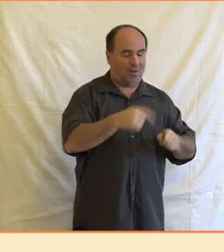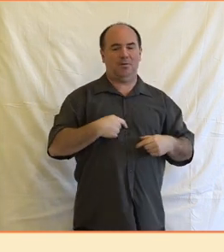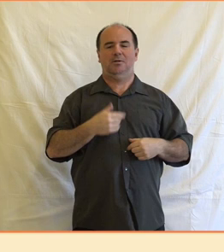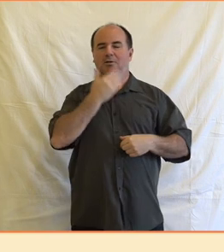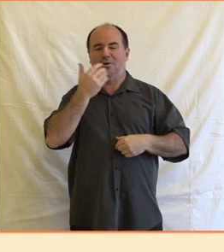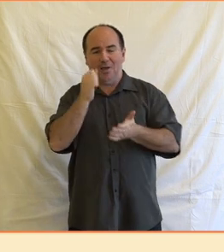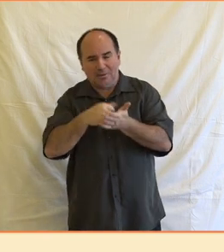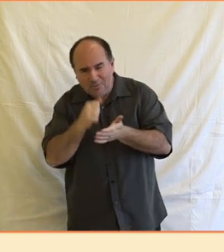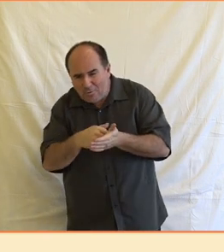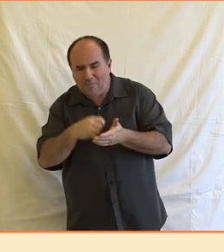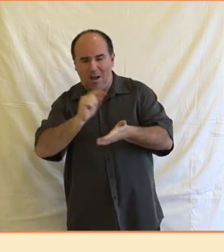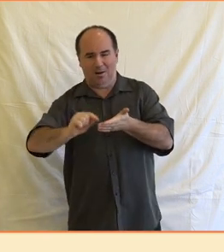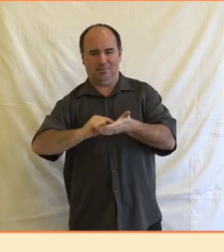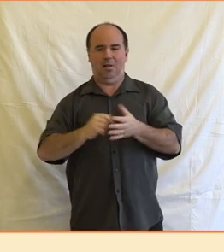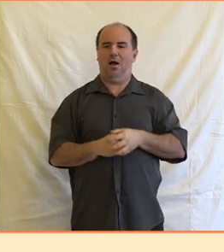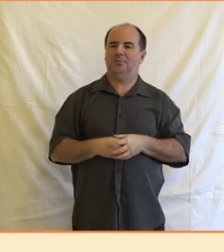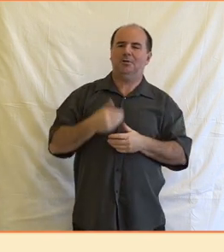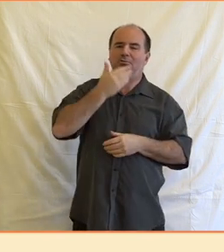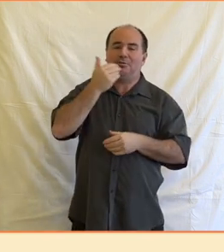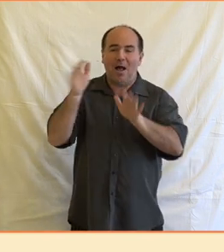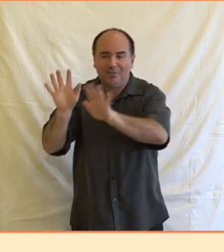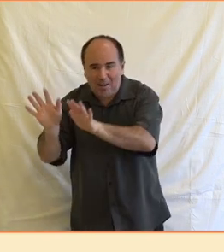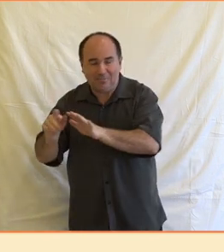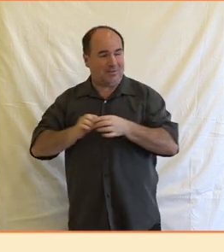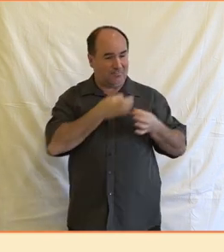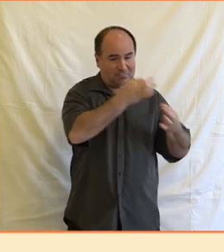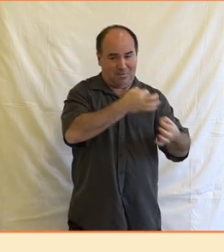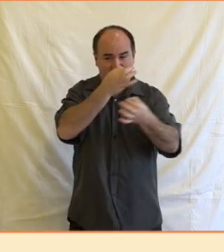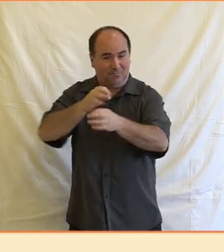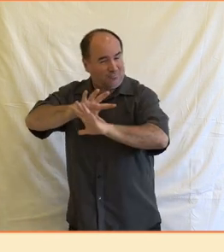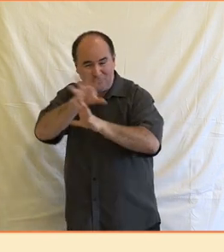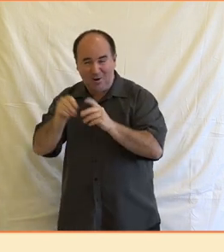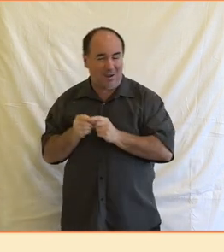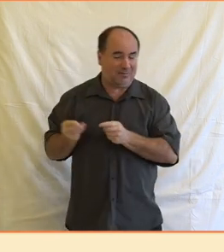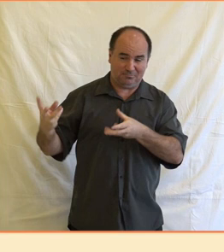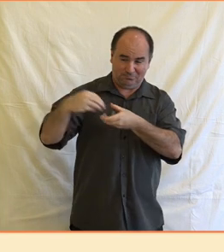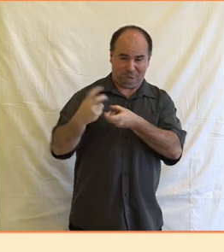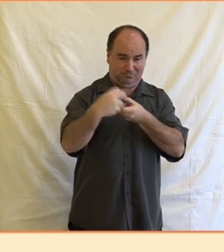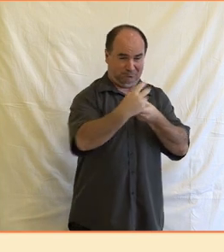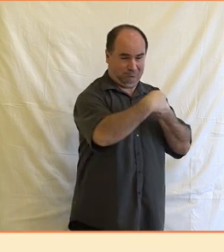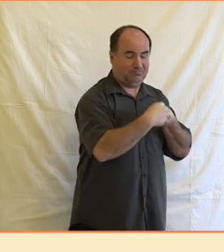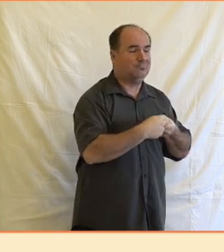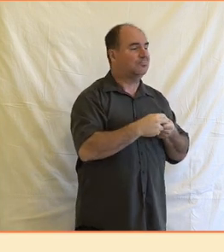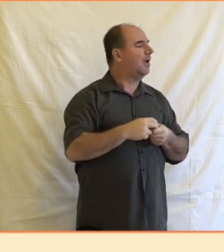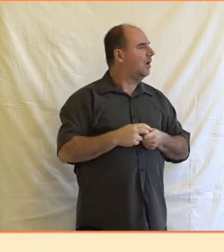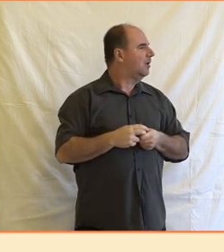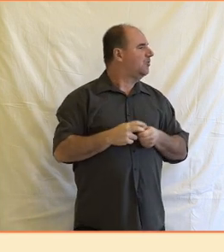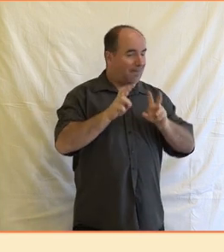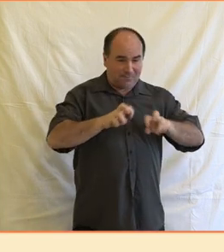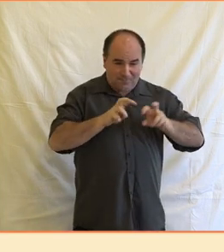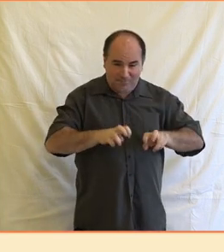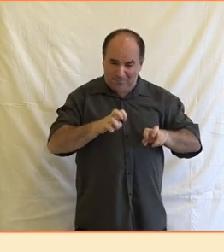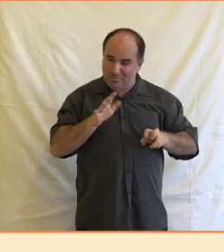kanceláři, protože vidíte, že jsou zastoupeny v tom výzkumu